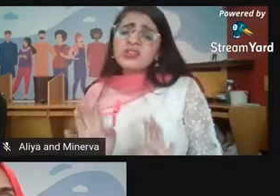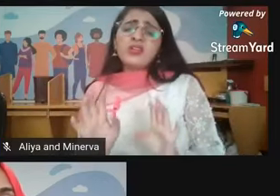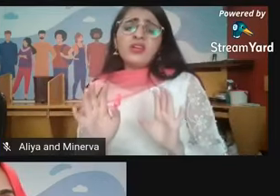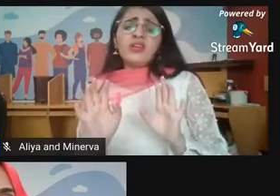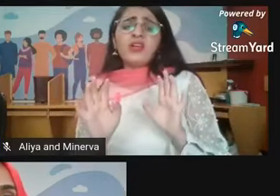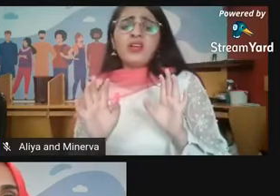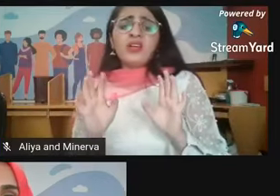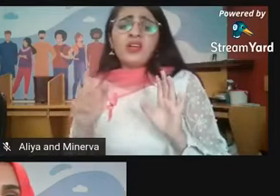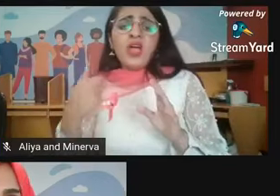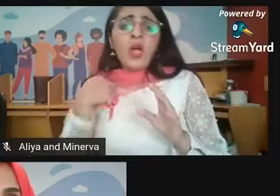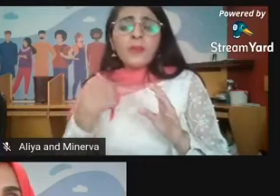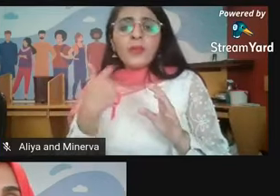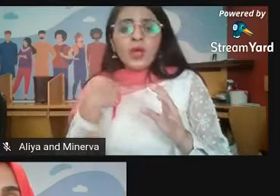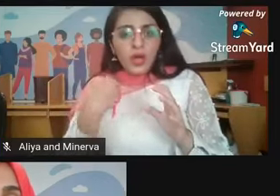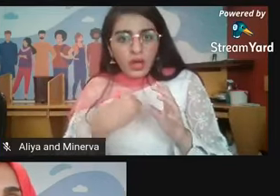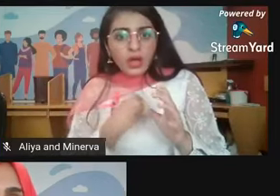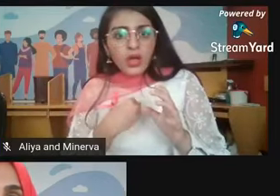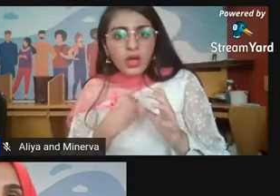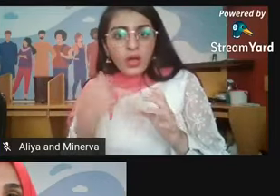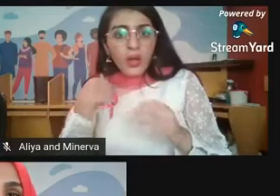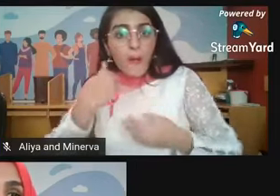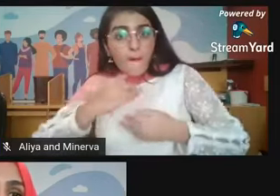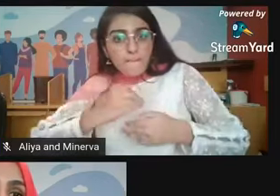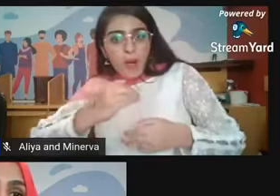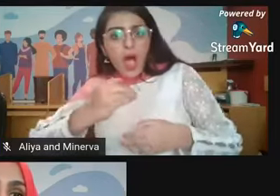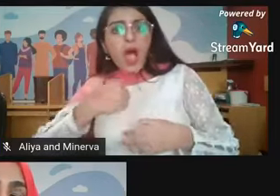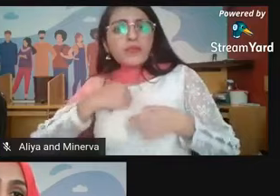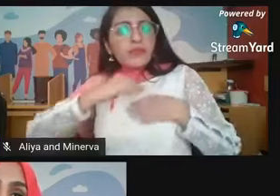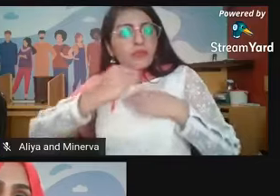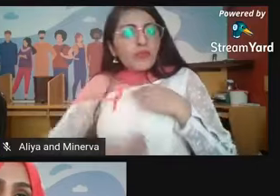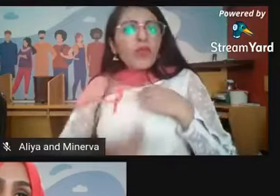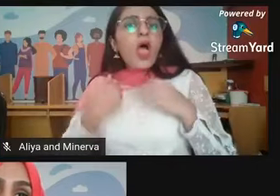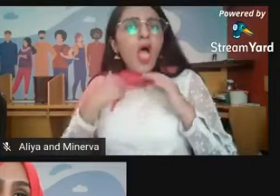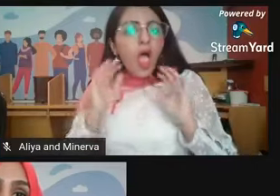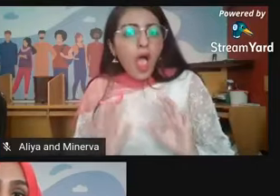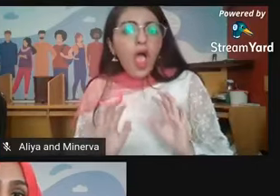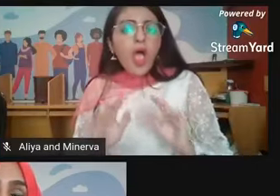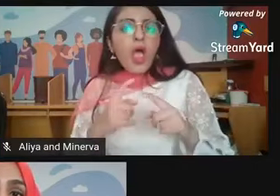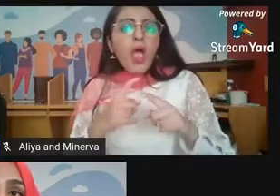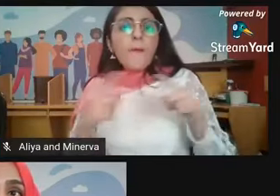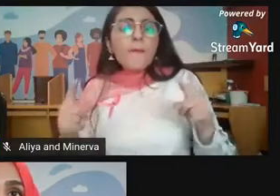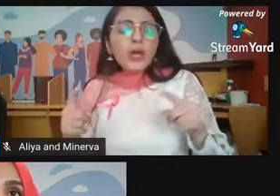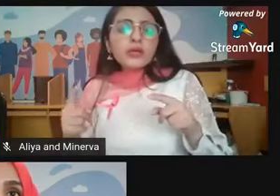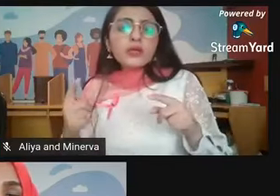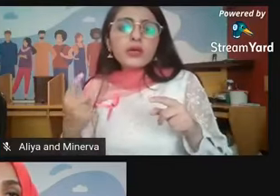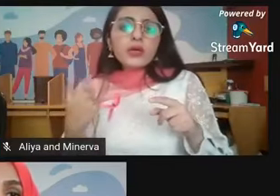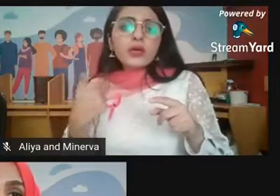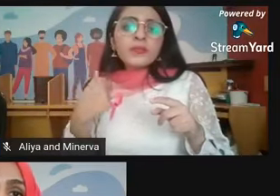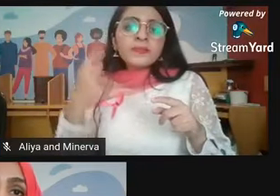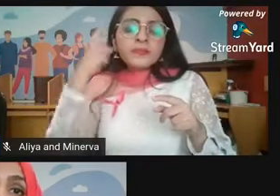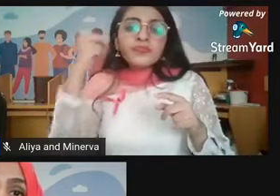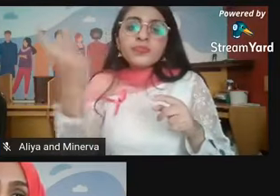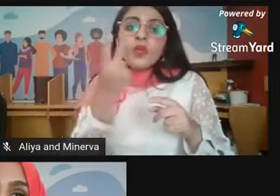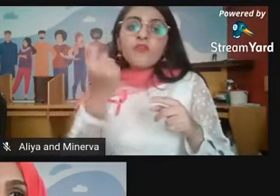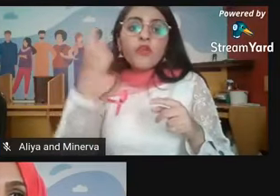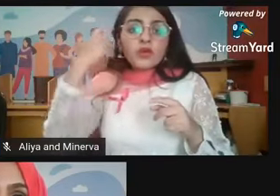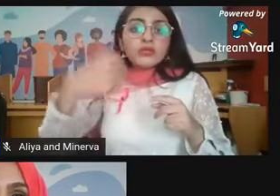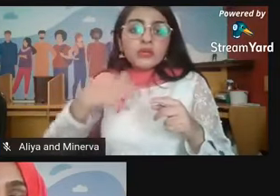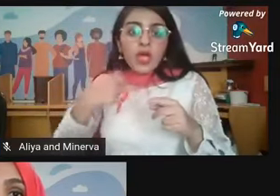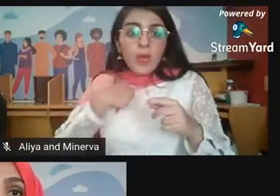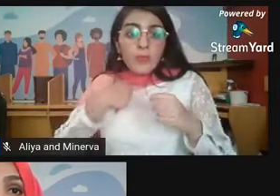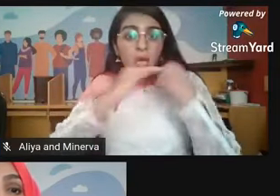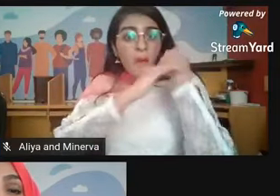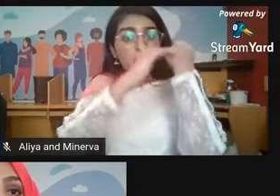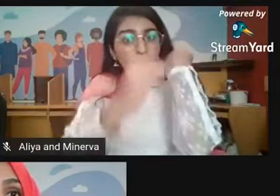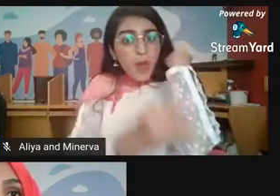है बिकॉज आई वॉज My type of cancer was one of the cancer that is only diagnosed in a pregnant